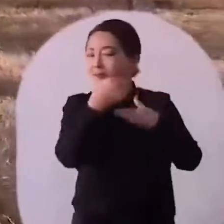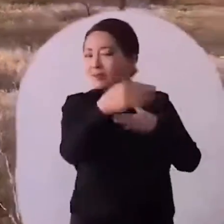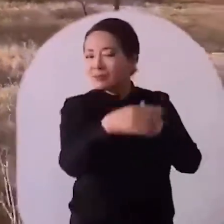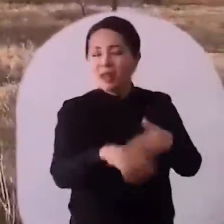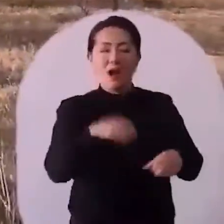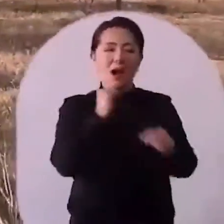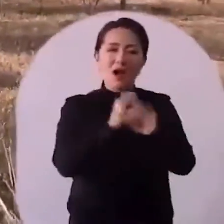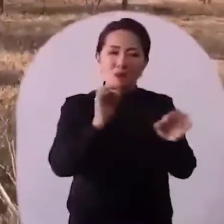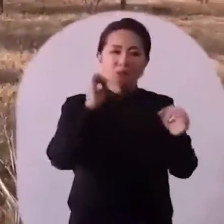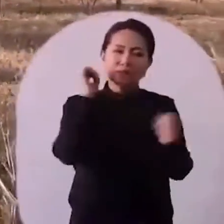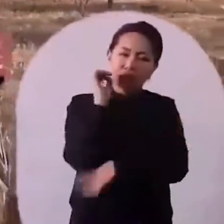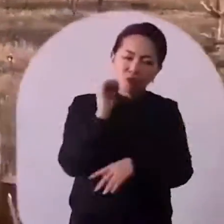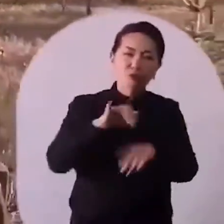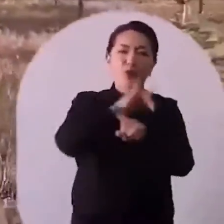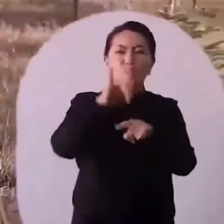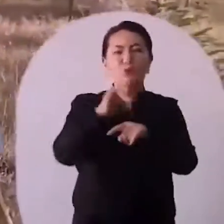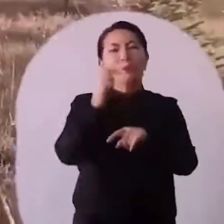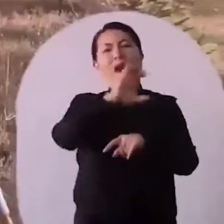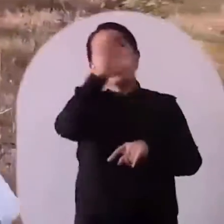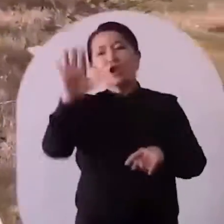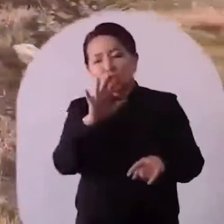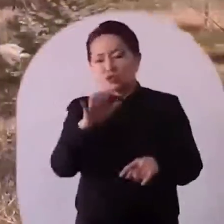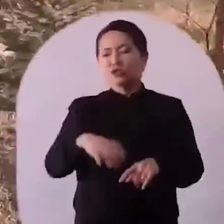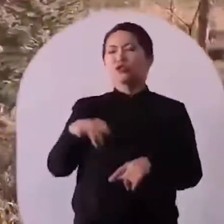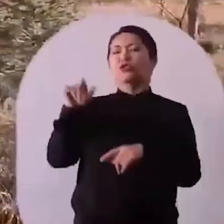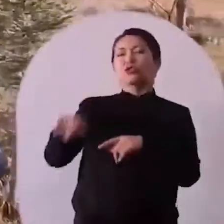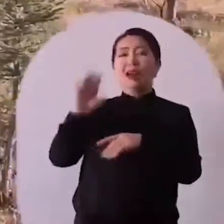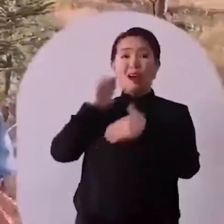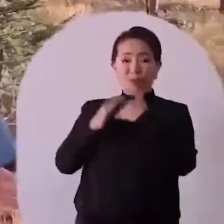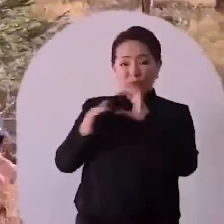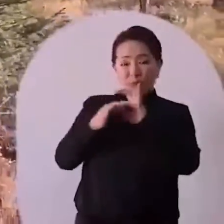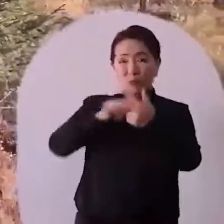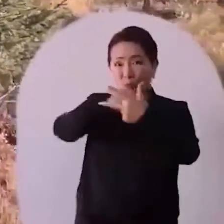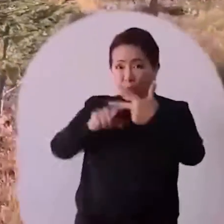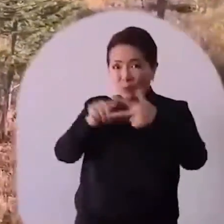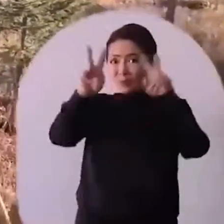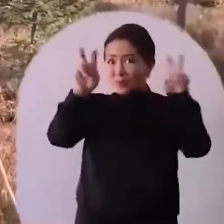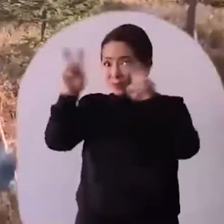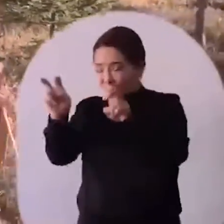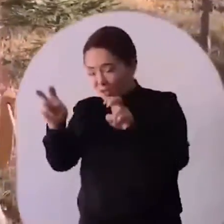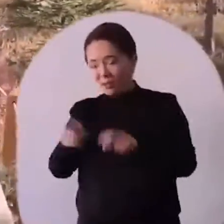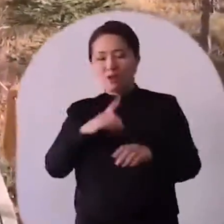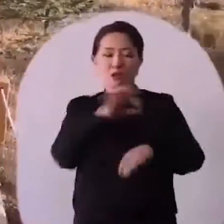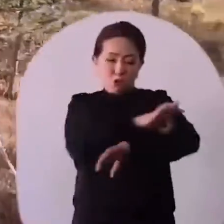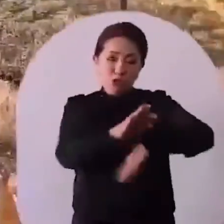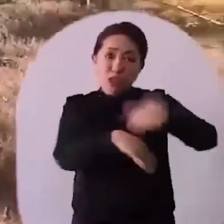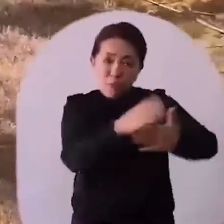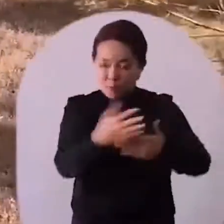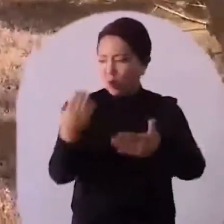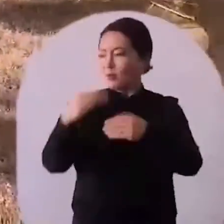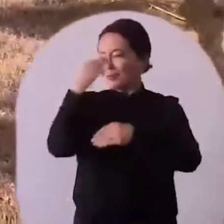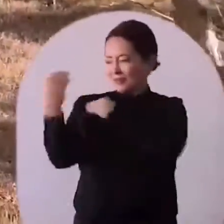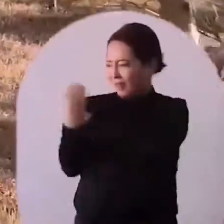болон хотчилт, байгаль орчны асуудлаар нийт 3 төсөл хэрэгжүүлнэ. Өнөөдрийн хүртэл сурч авсан мэдлэг, ур